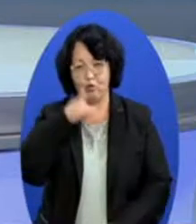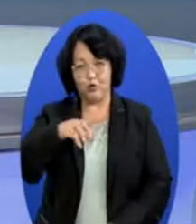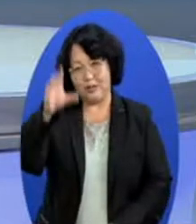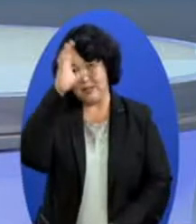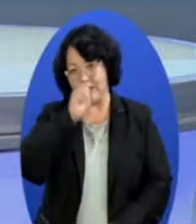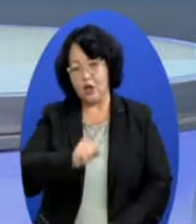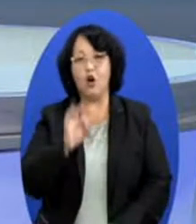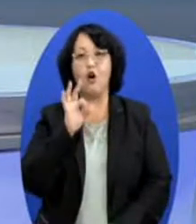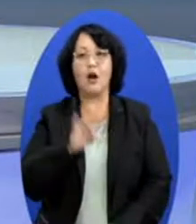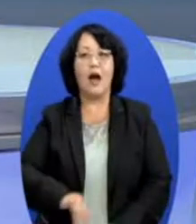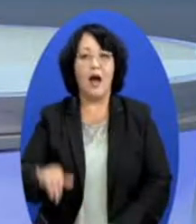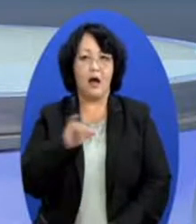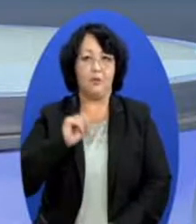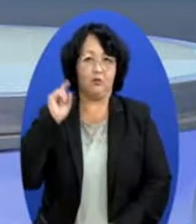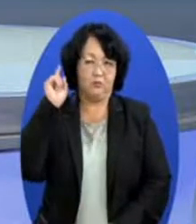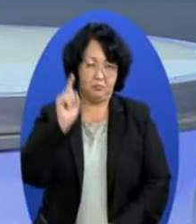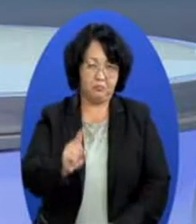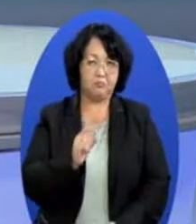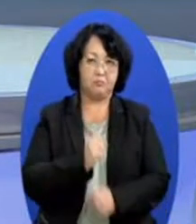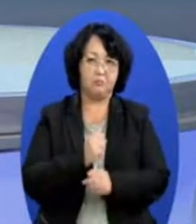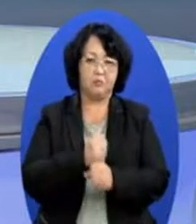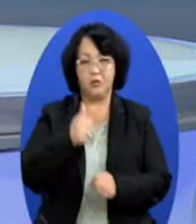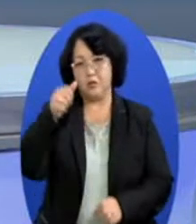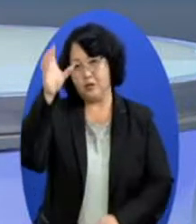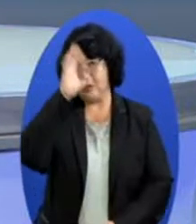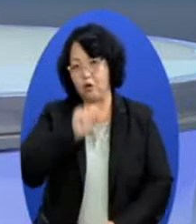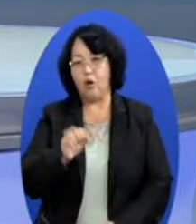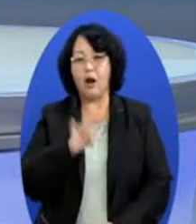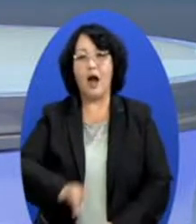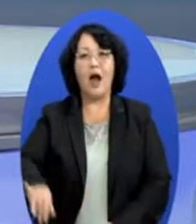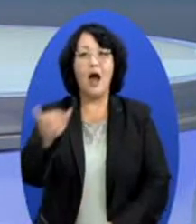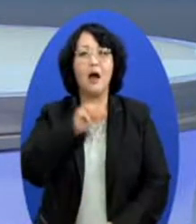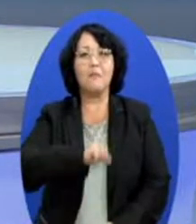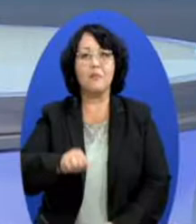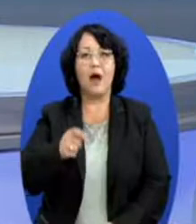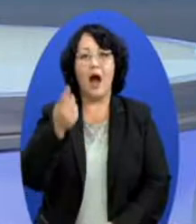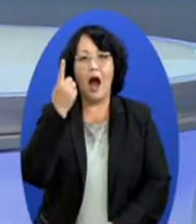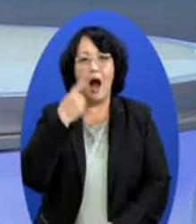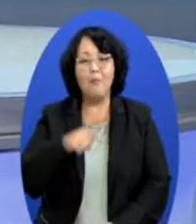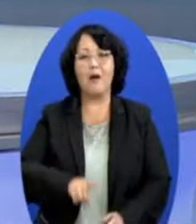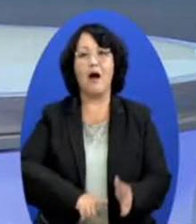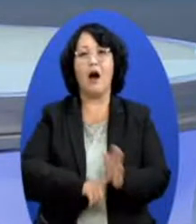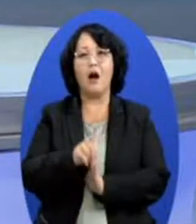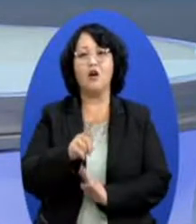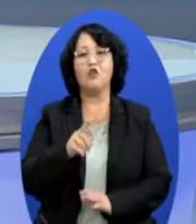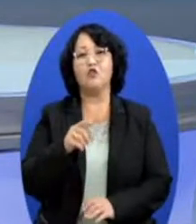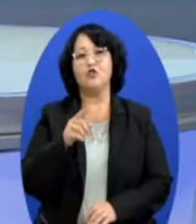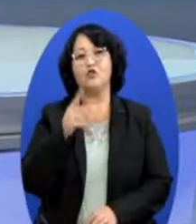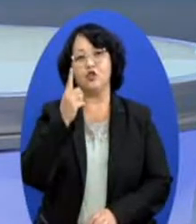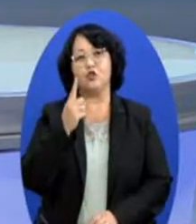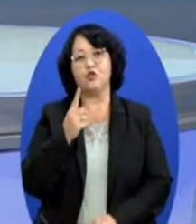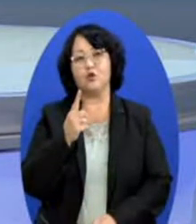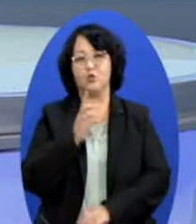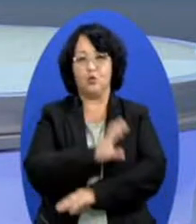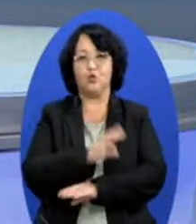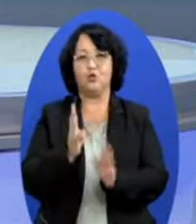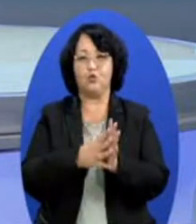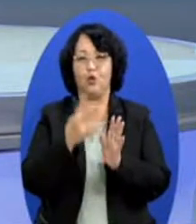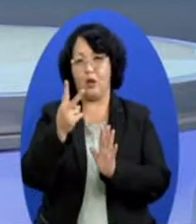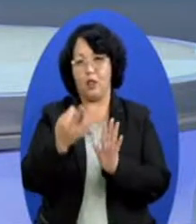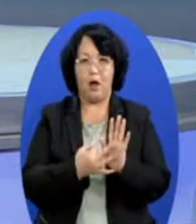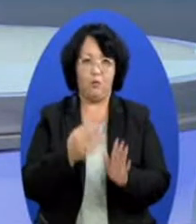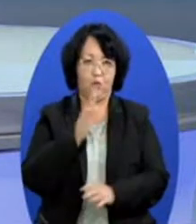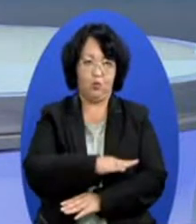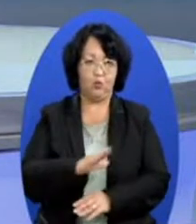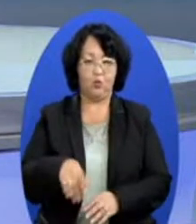ерөнхий сайд Өрөсөх Орхон аймагт ажилласан байна. Ерөнхий сайд Орхон аймгийн хамгийн ууган ерөнхий боловсролын 1-р сургуулийн 928 хүүхэд